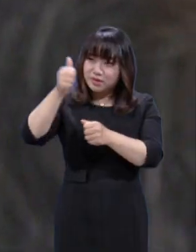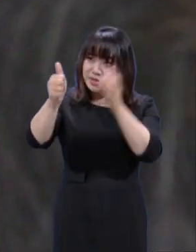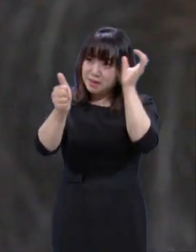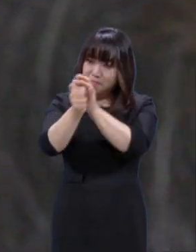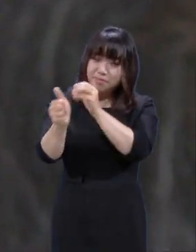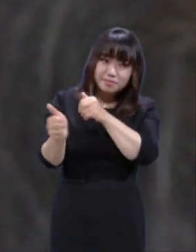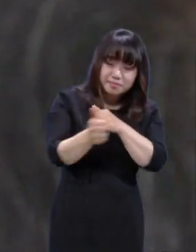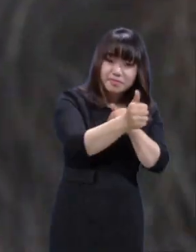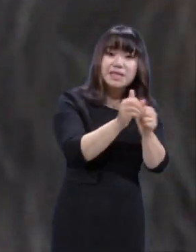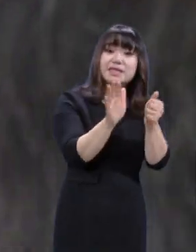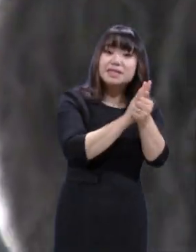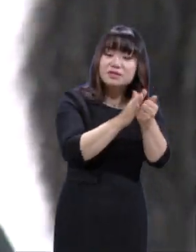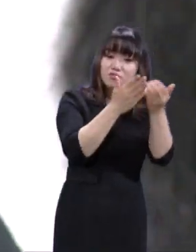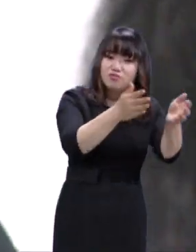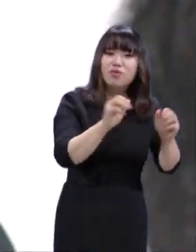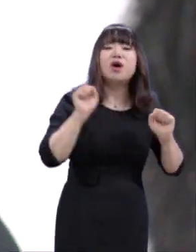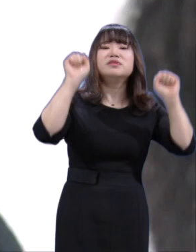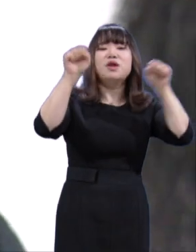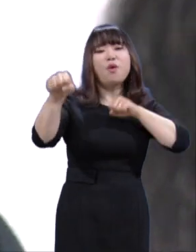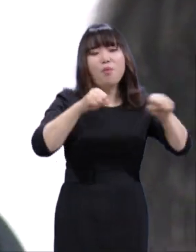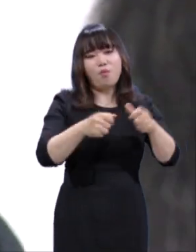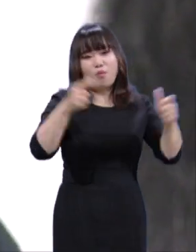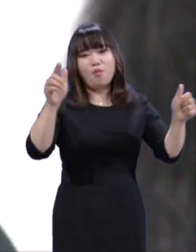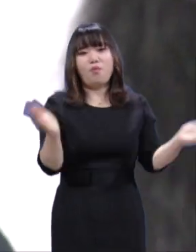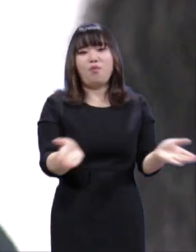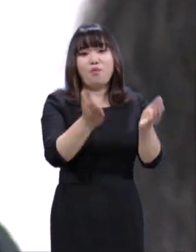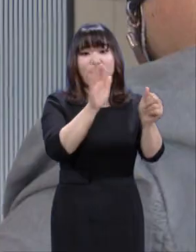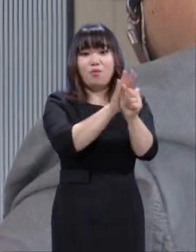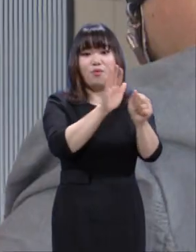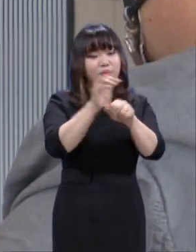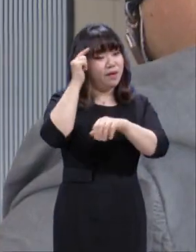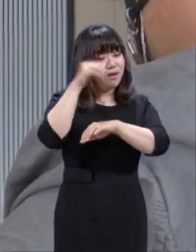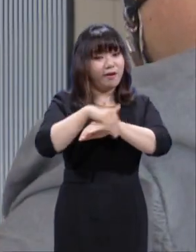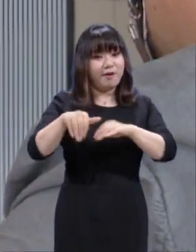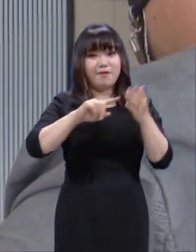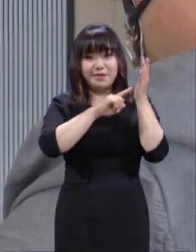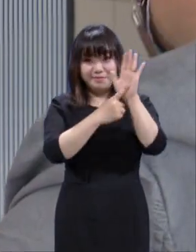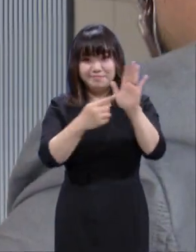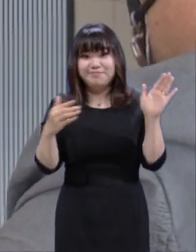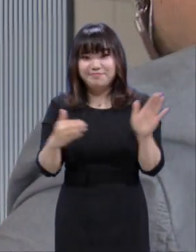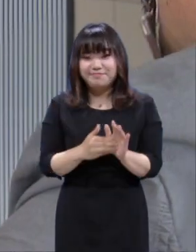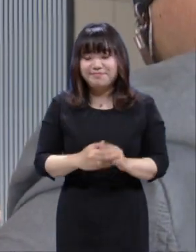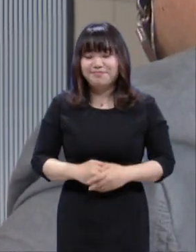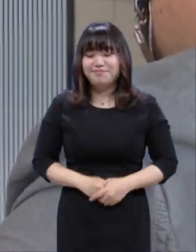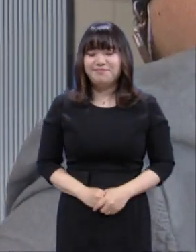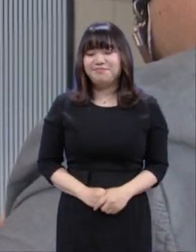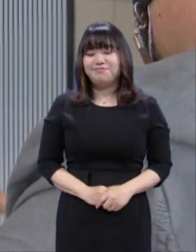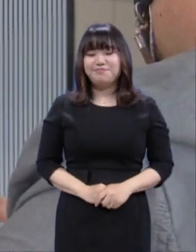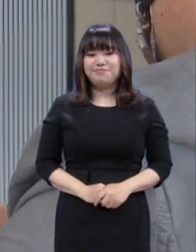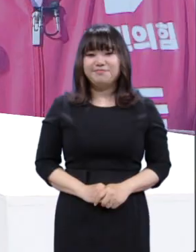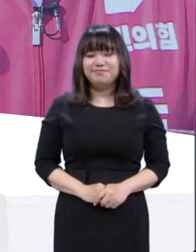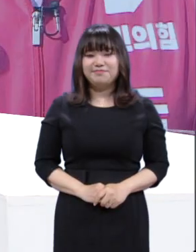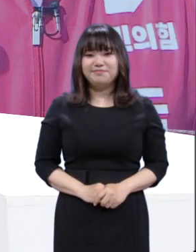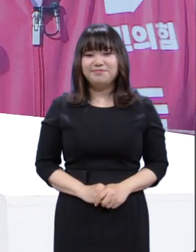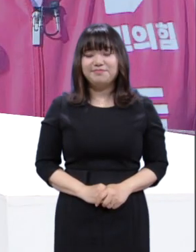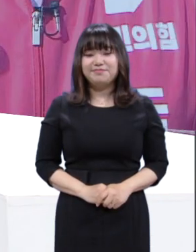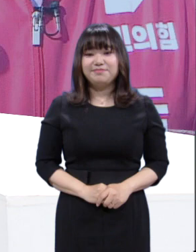지도자 지원을 통한 청소년 체육활동 활성화를 공약으로 내걸었습니다. BTV 뉴스 이재원입니다.